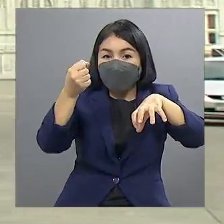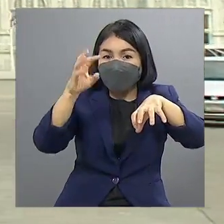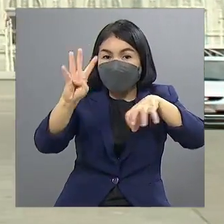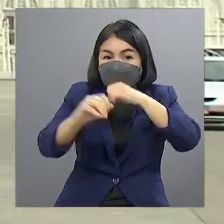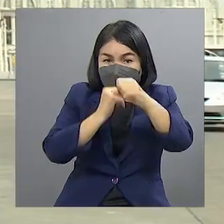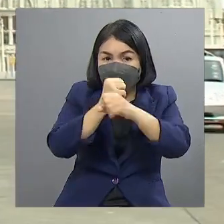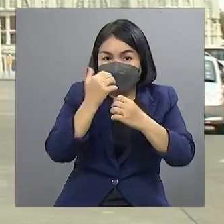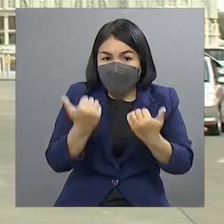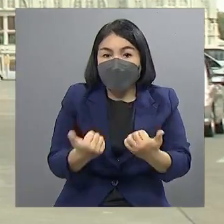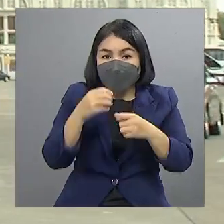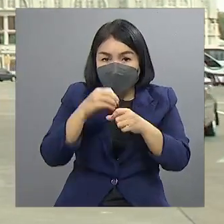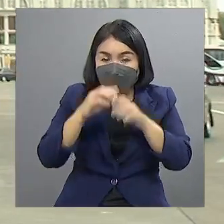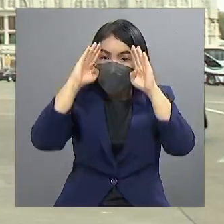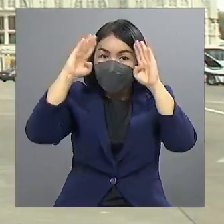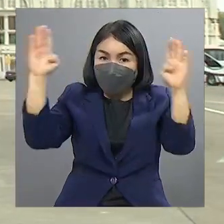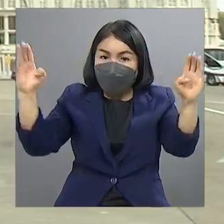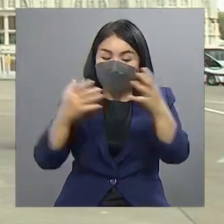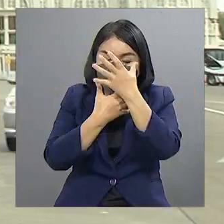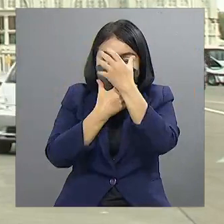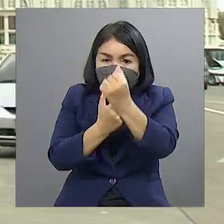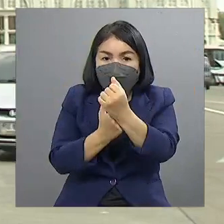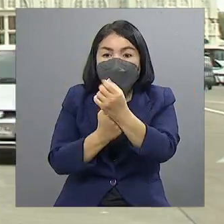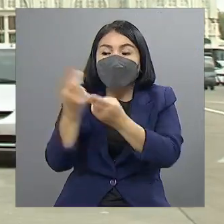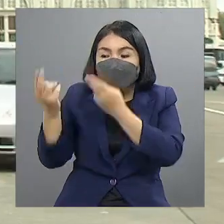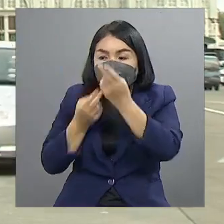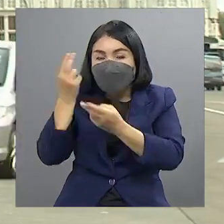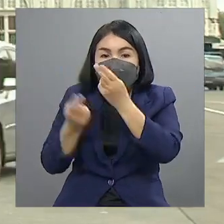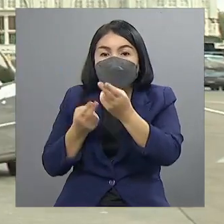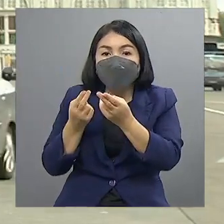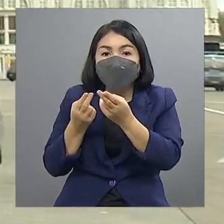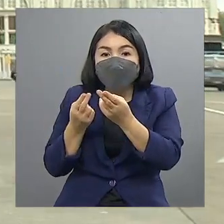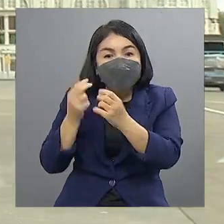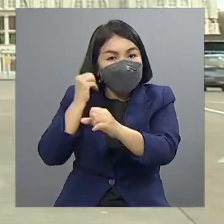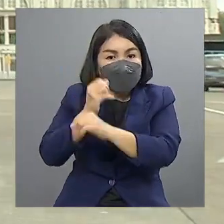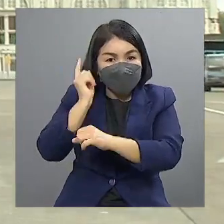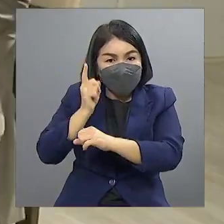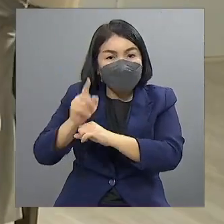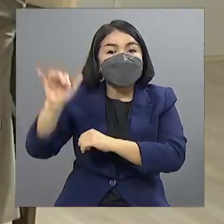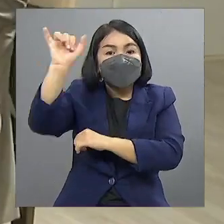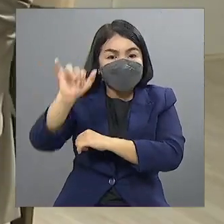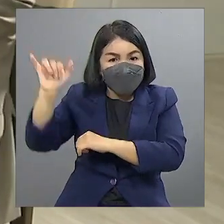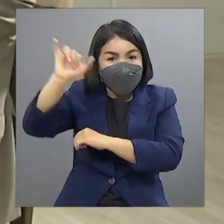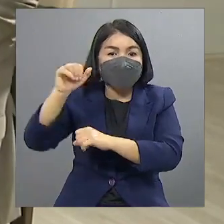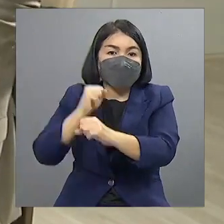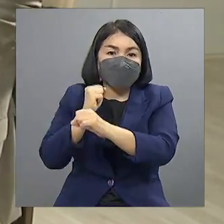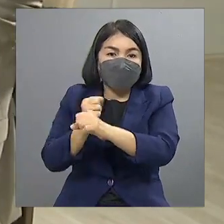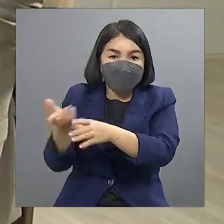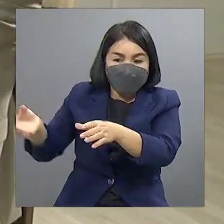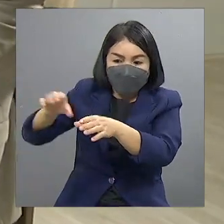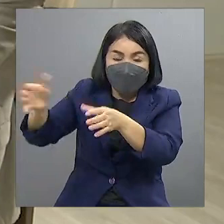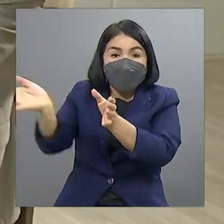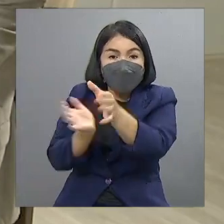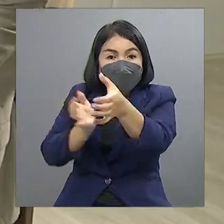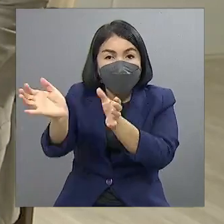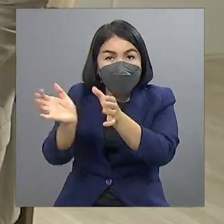คยไปเยี่ยมโรงหล ่ อพระบรมรูปทรงม้านะครับและอันนี้เป็นภาพสำเนาที่ทางโรงหล่